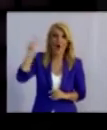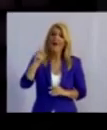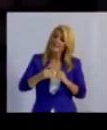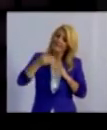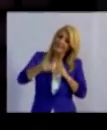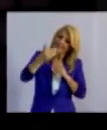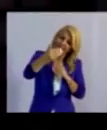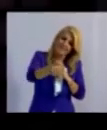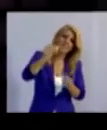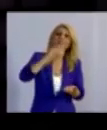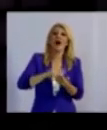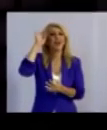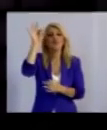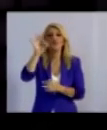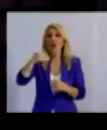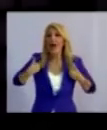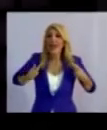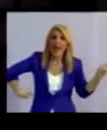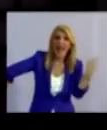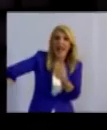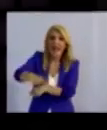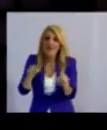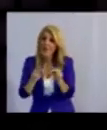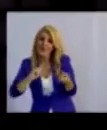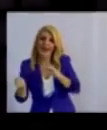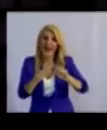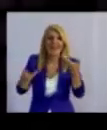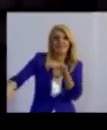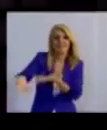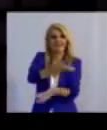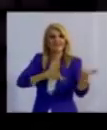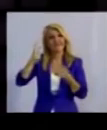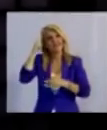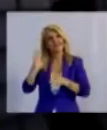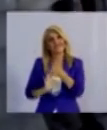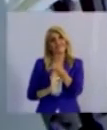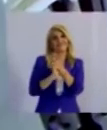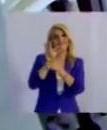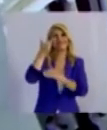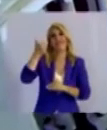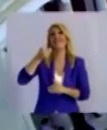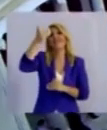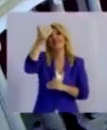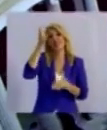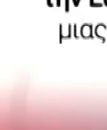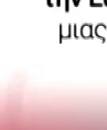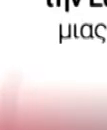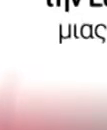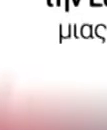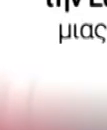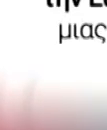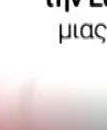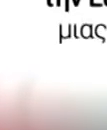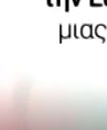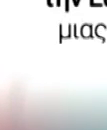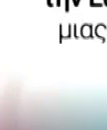τους ορίζοντές τους και εξελίσσει τον ευρωπαϊκό κοινό μας βίο. Σας ευχαριστώ πολύ. Κατά